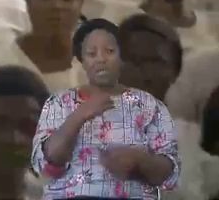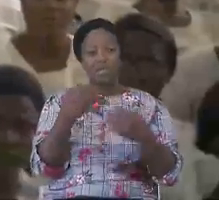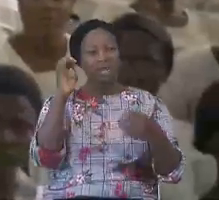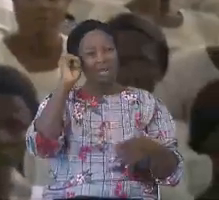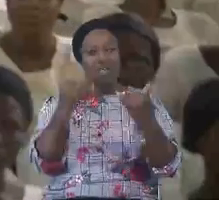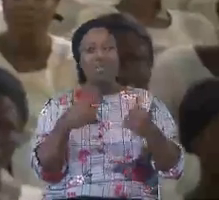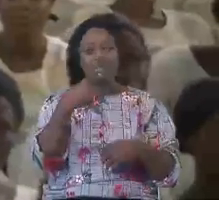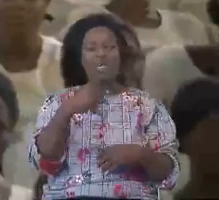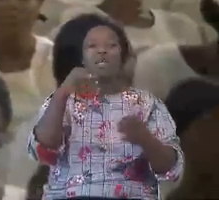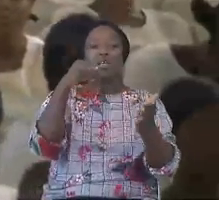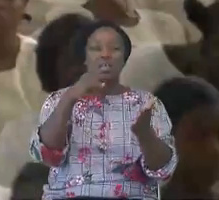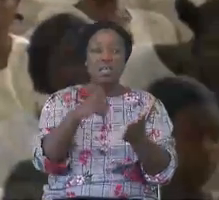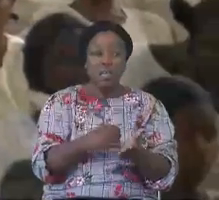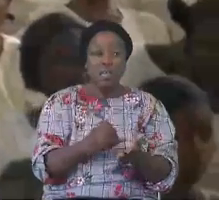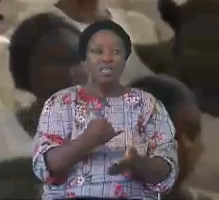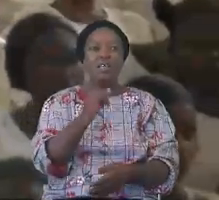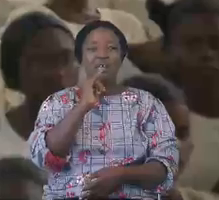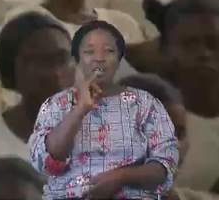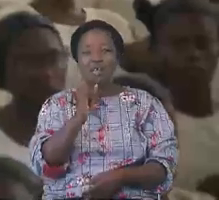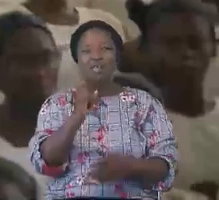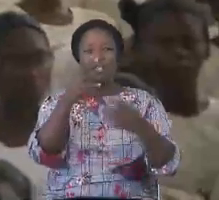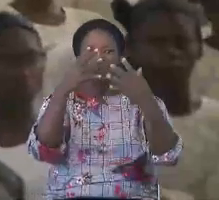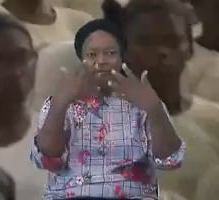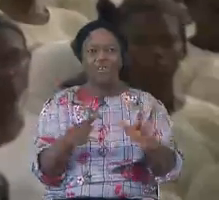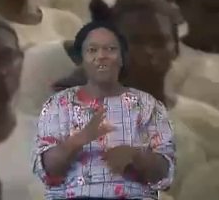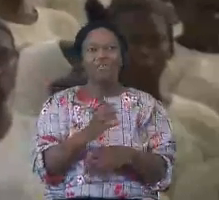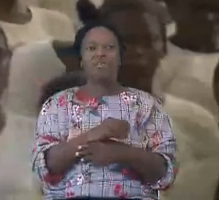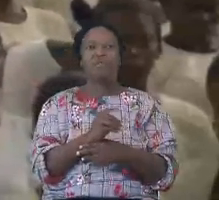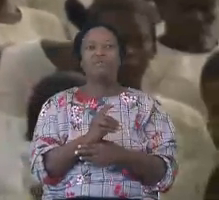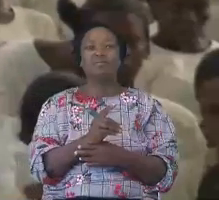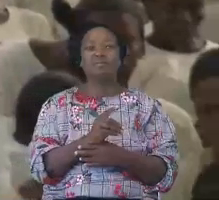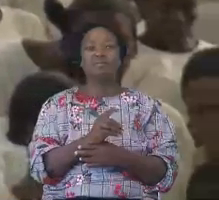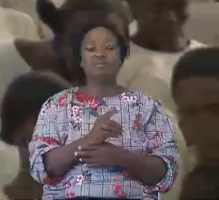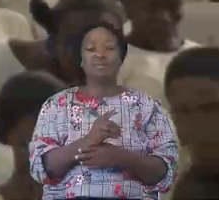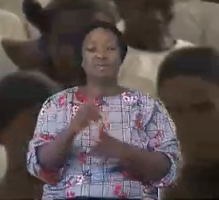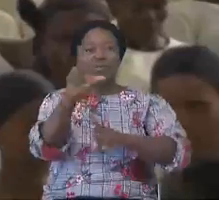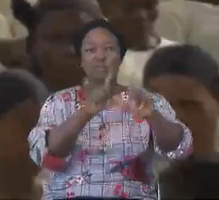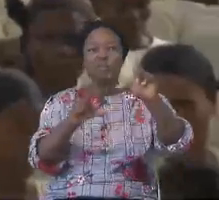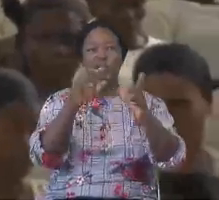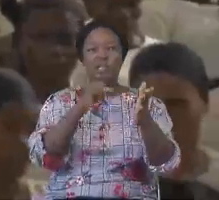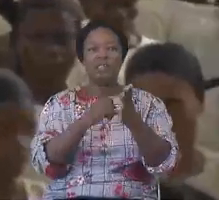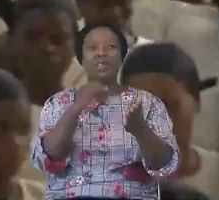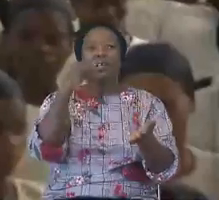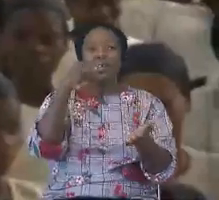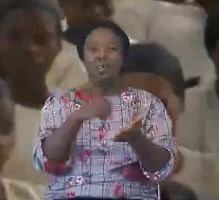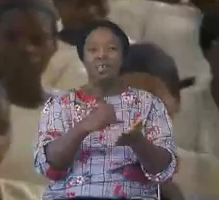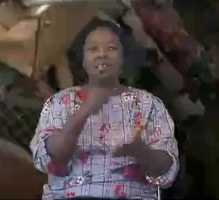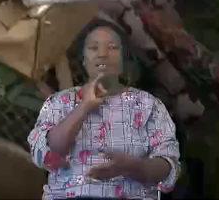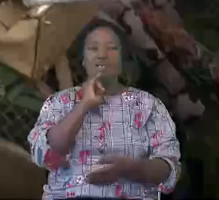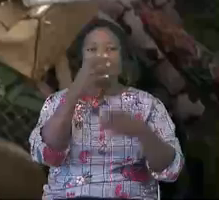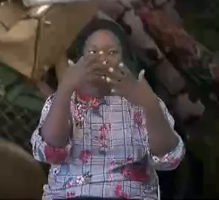tout le monde, à toi et à moi, et à tout le monde, il dit, tout est accompli.